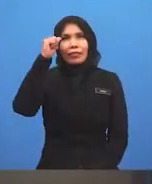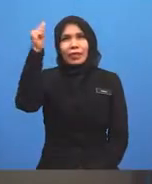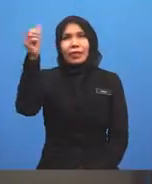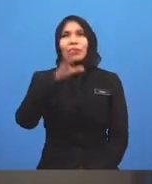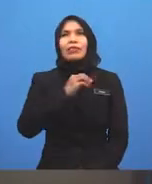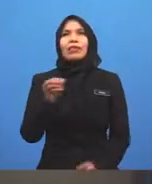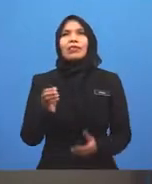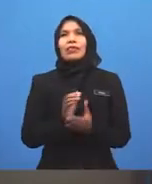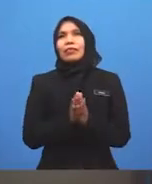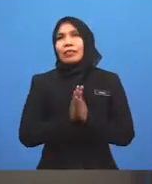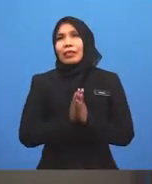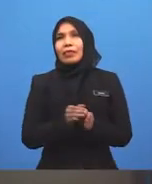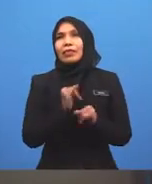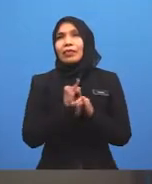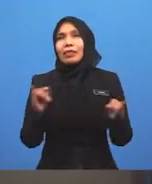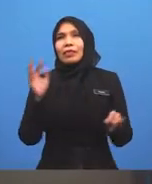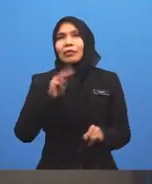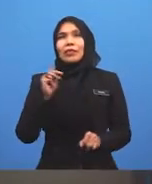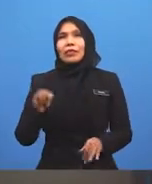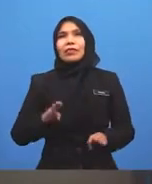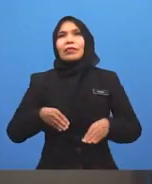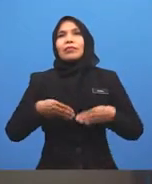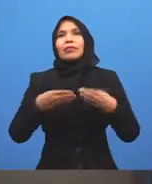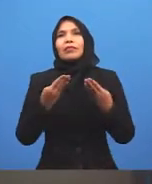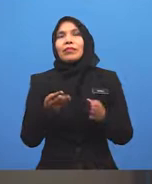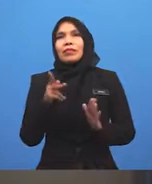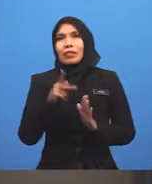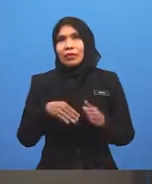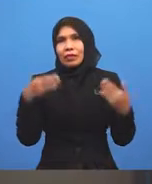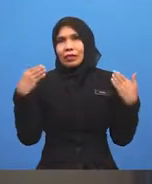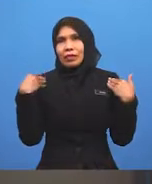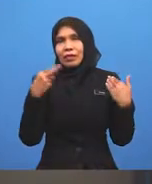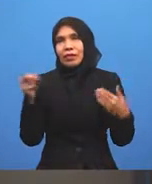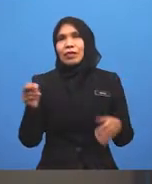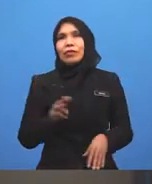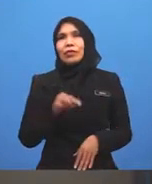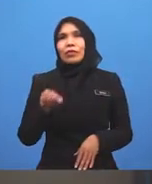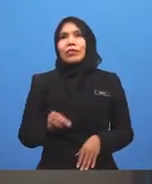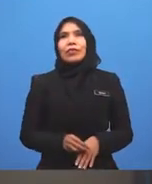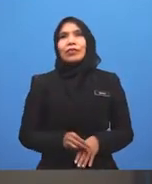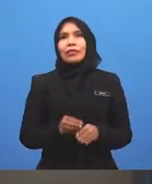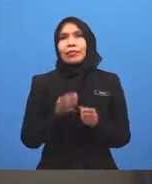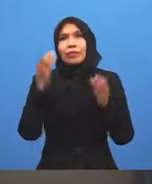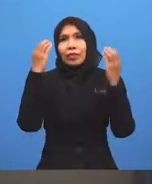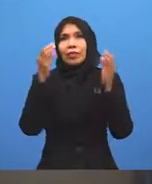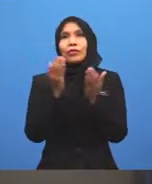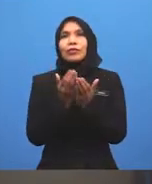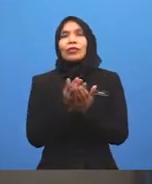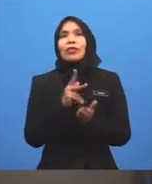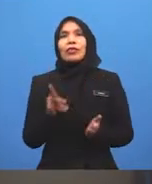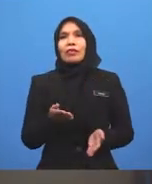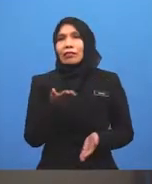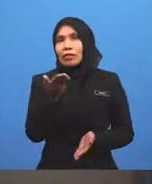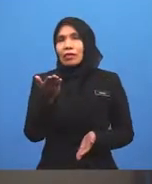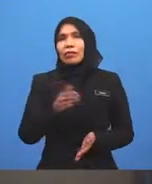Assalamualaikum dan salam sejahtera murid-murid. Bagaimana keadaan murid-murid pada hari ini? Cikgu doakan kamu semua